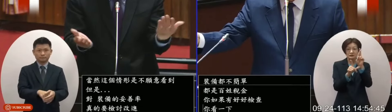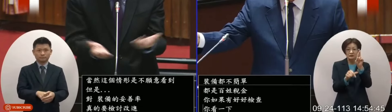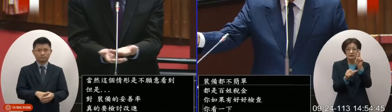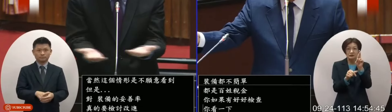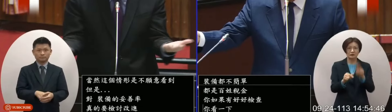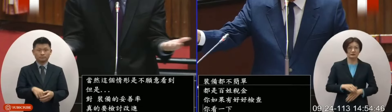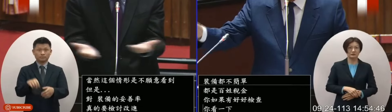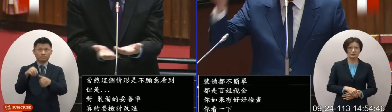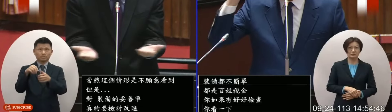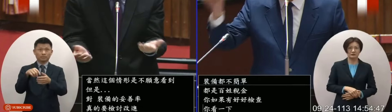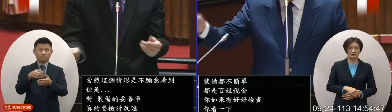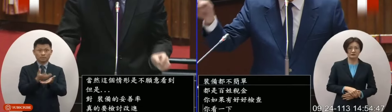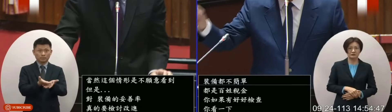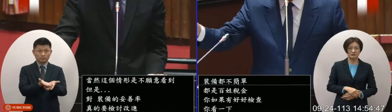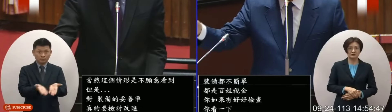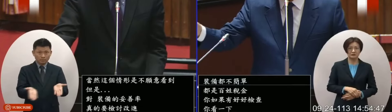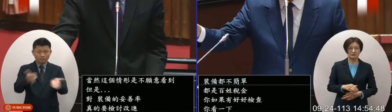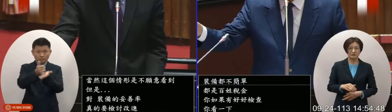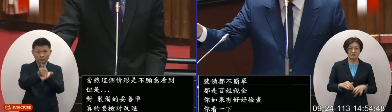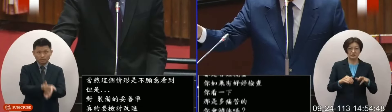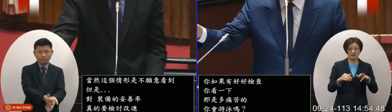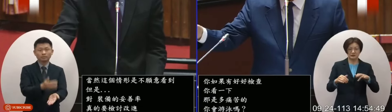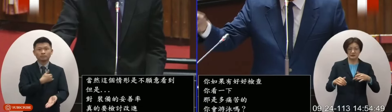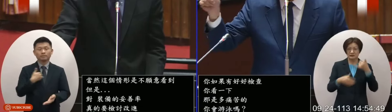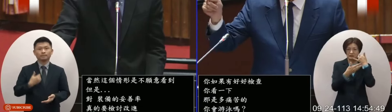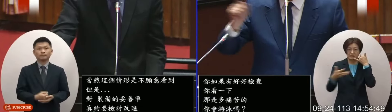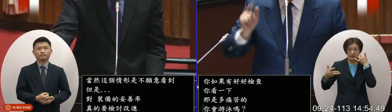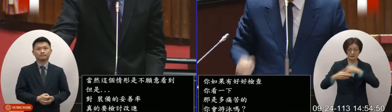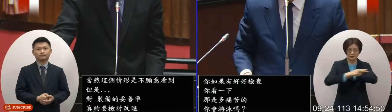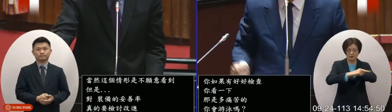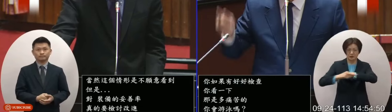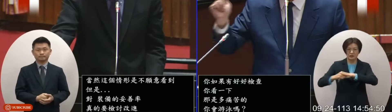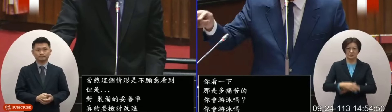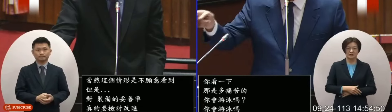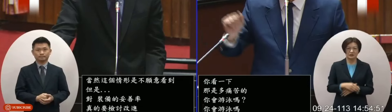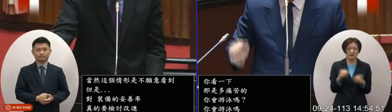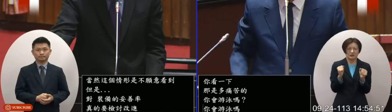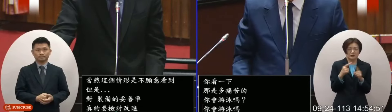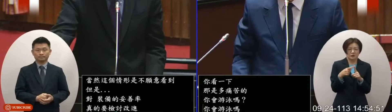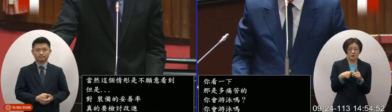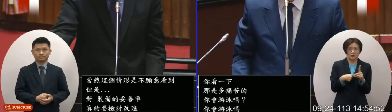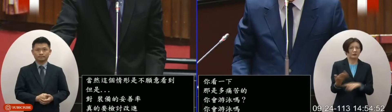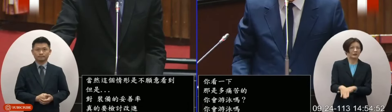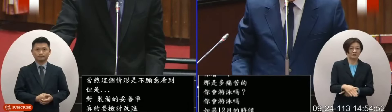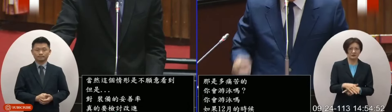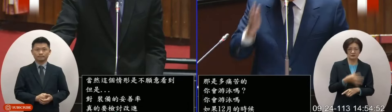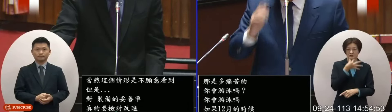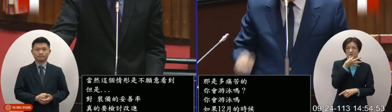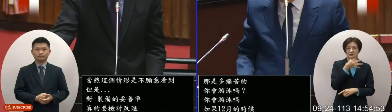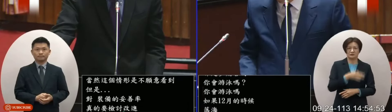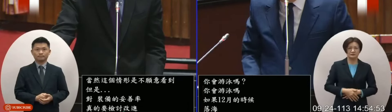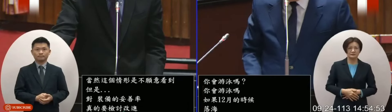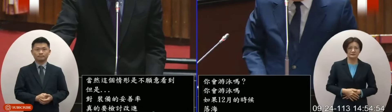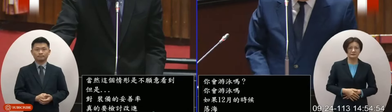伊个跳绳落来有一个滑， 迄堵伫内底的堵伫海水啊，是拢，迄毋是淹死的，拢是失温死的。